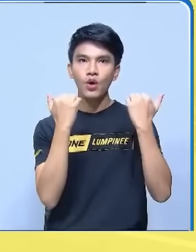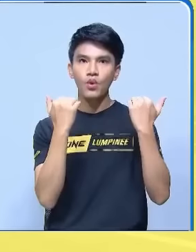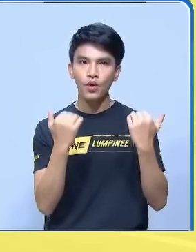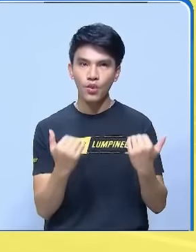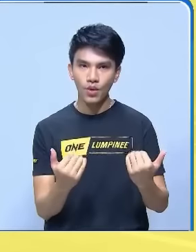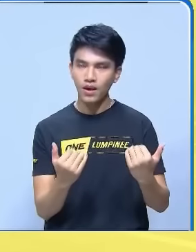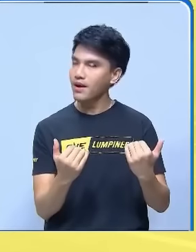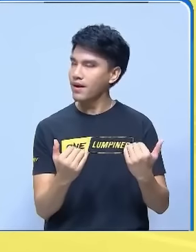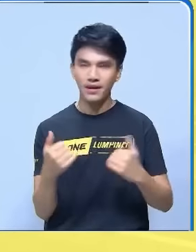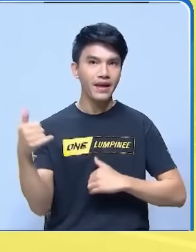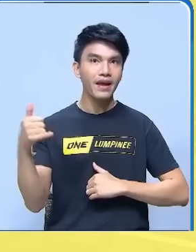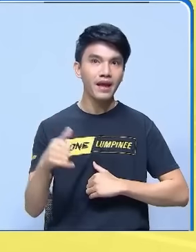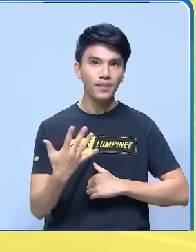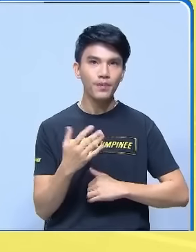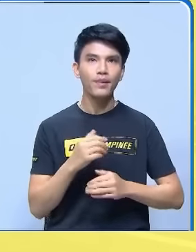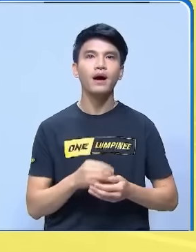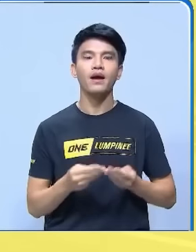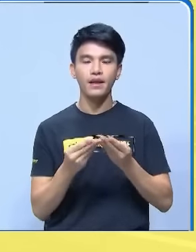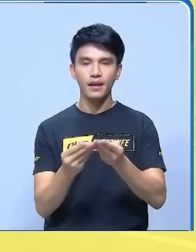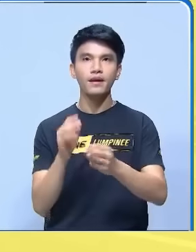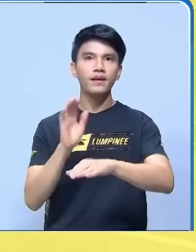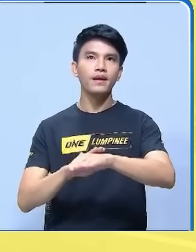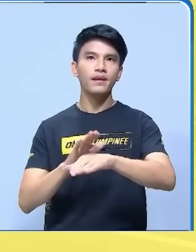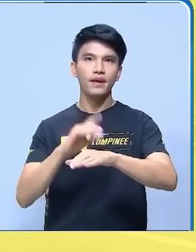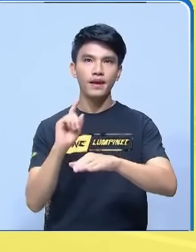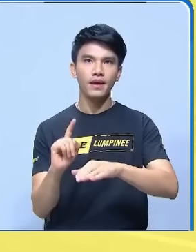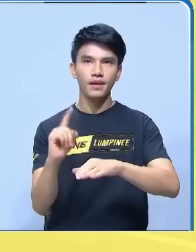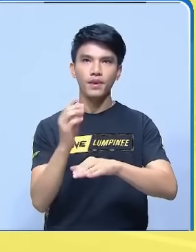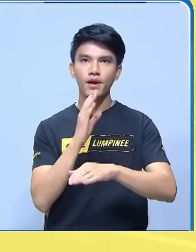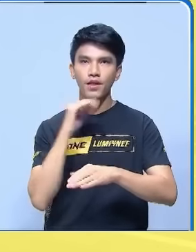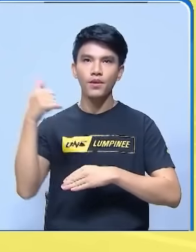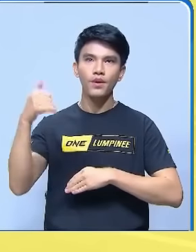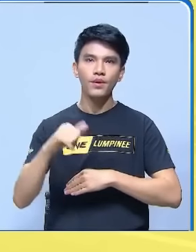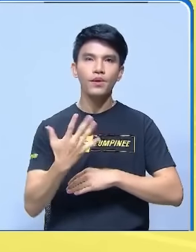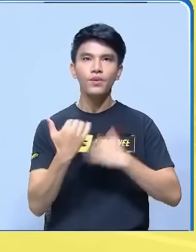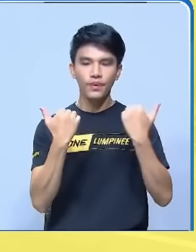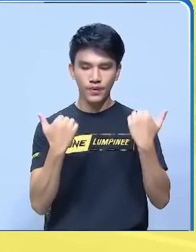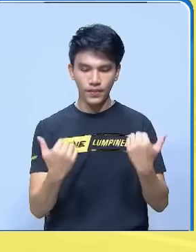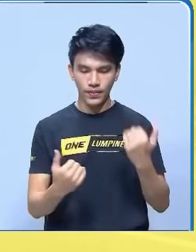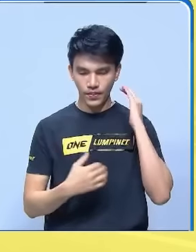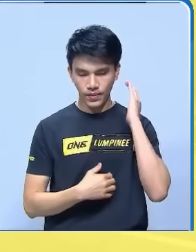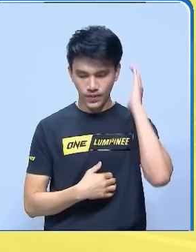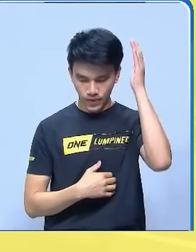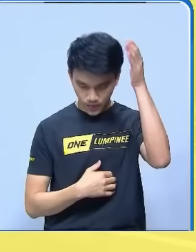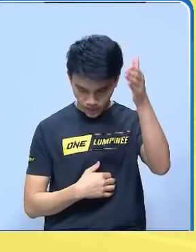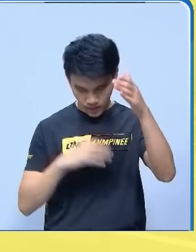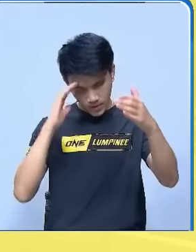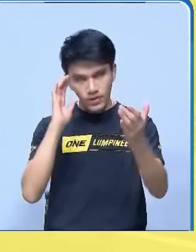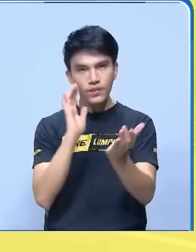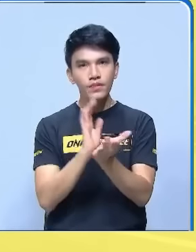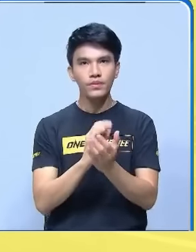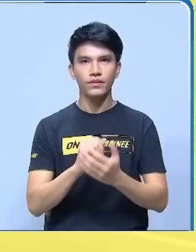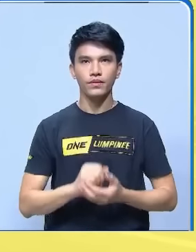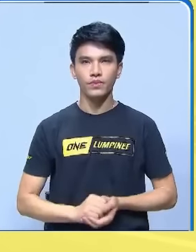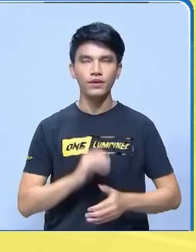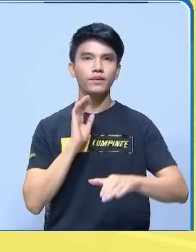ไม่มาเห็นบอกว่าก็จะมีการส่งหนังสือให้อีกครั้งนึงและถ้าอีกครั้งนึงยังไม่มาอีกทีนี้หน้าที่ต่อไปนี้ก็จะขึ้นอยู่กับทางตำรวจแหละก็จะมีการ